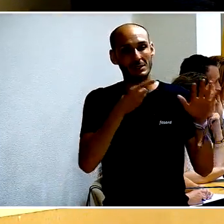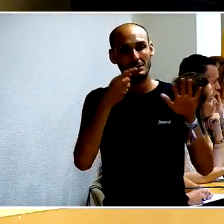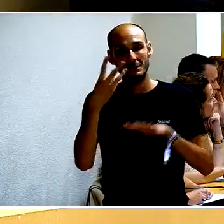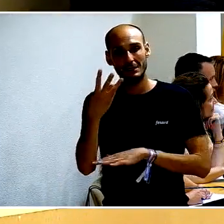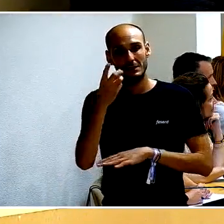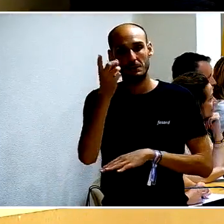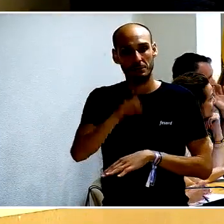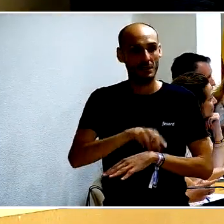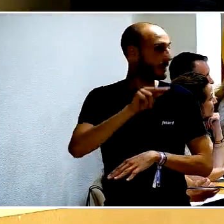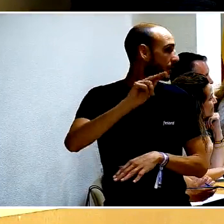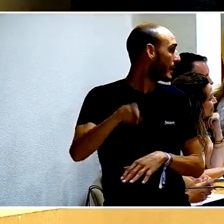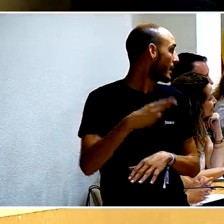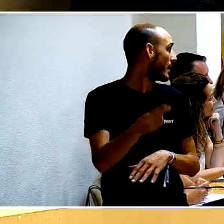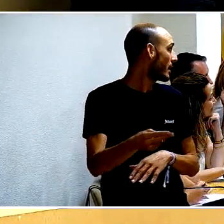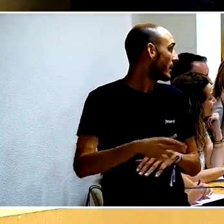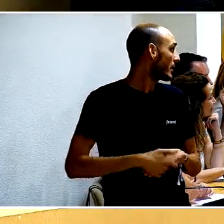163.000 euros. Home...